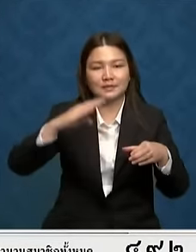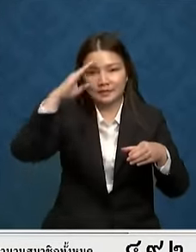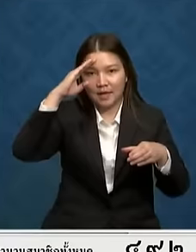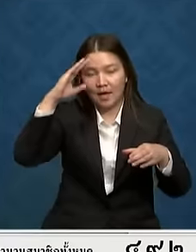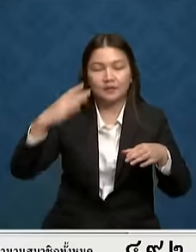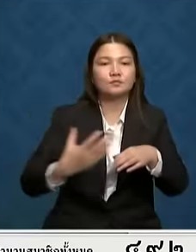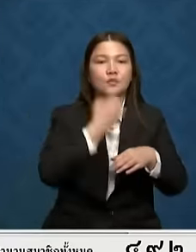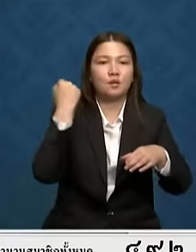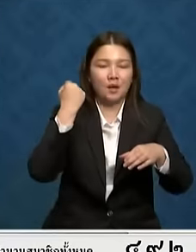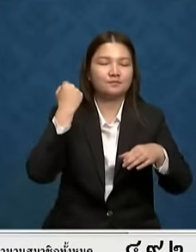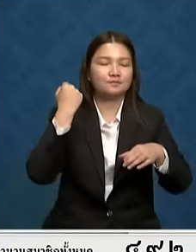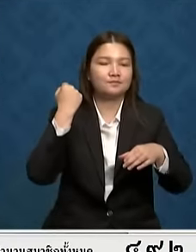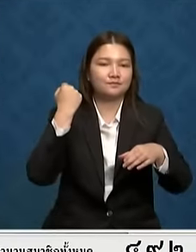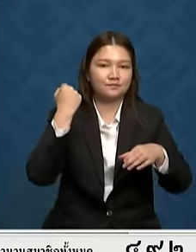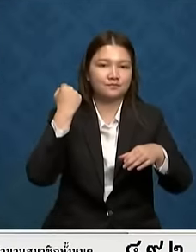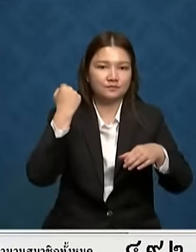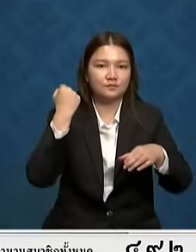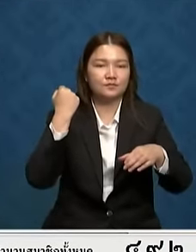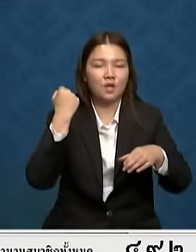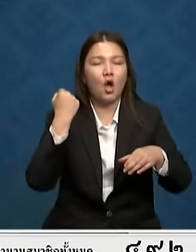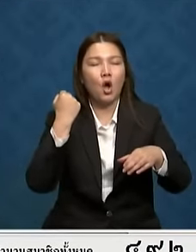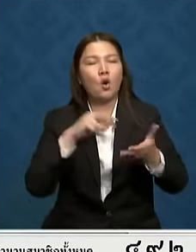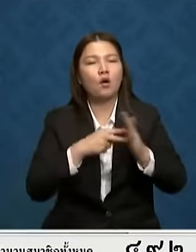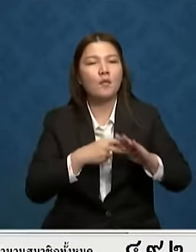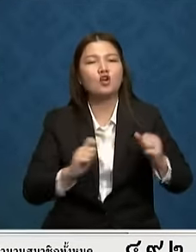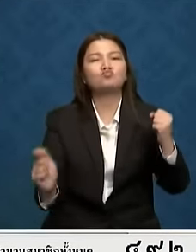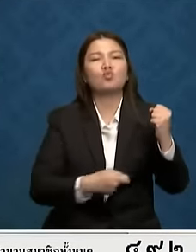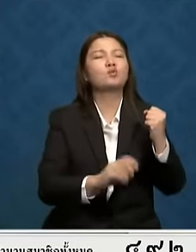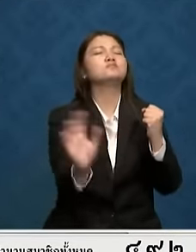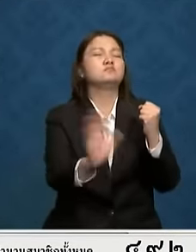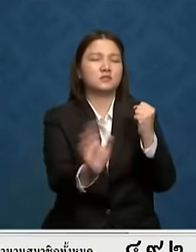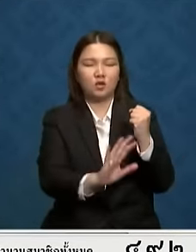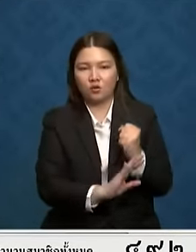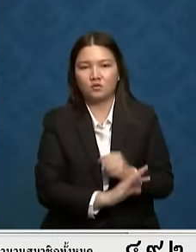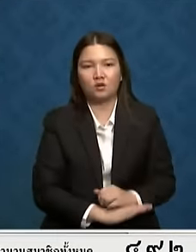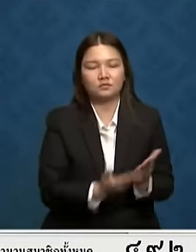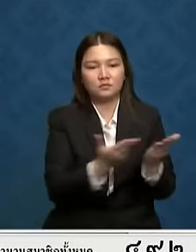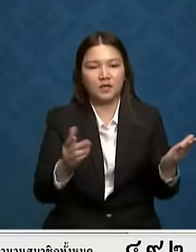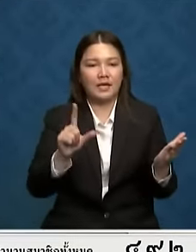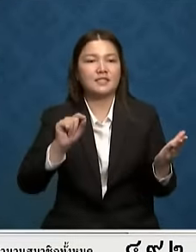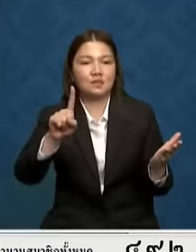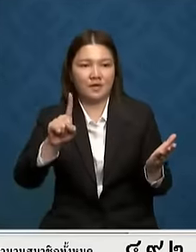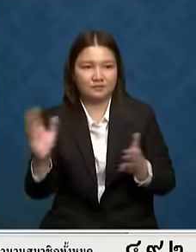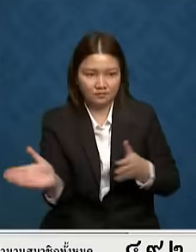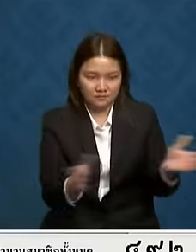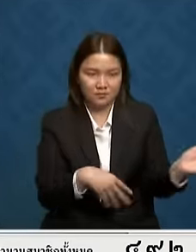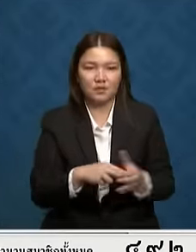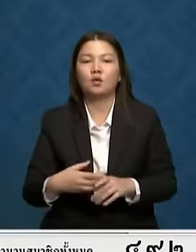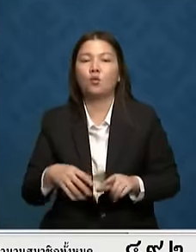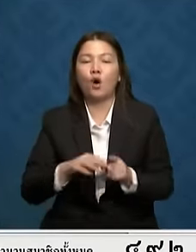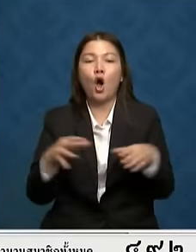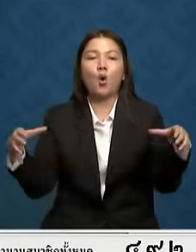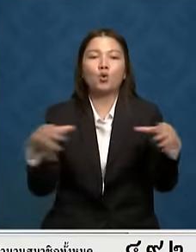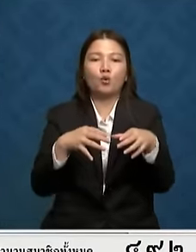2ออกมายกเว้นโทษให้กลุ่มที่พยายามทำรัฐประหารหรือกลุ่มกบฏ 6